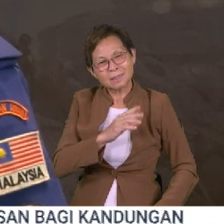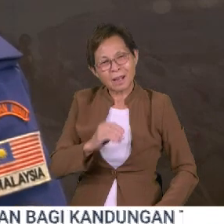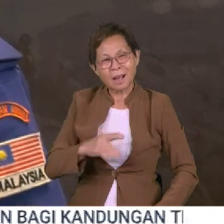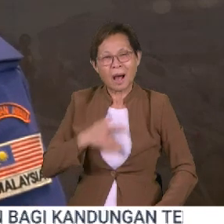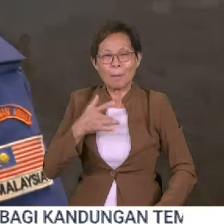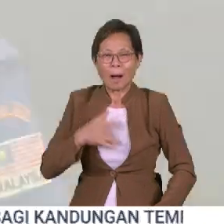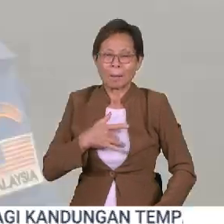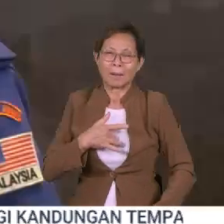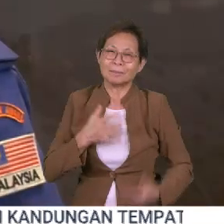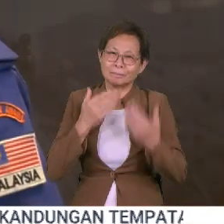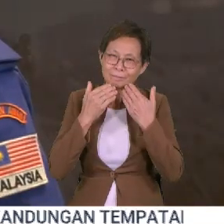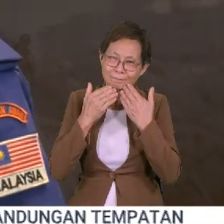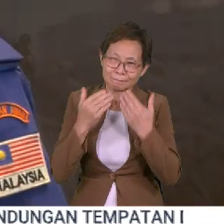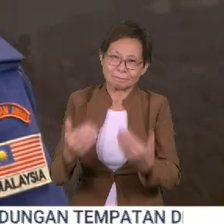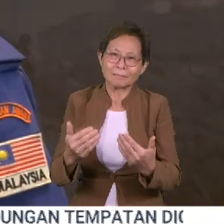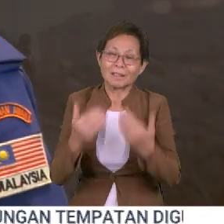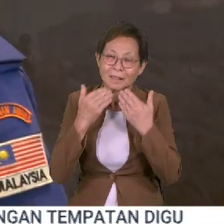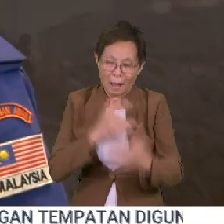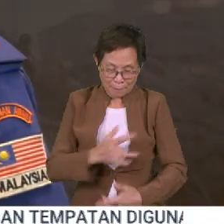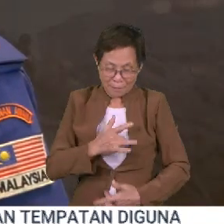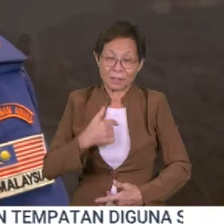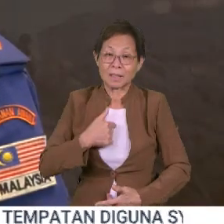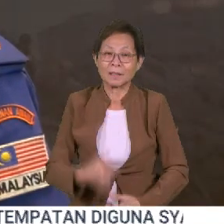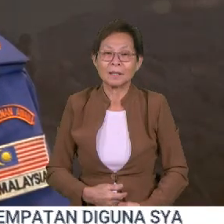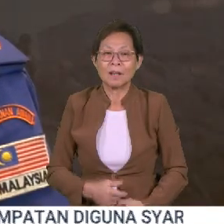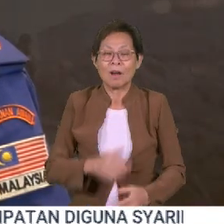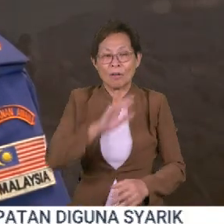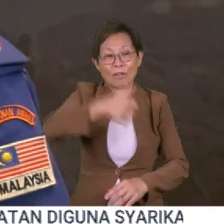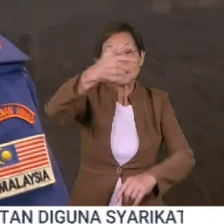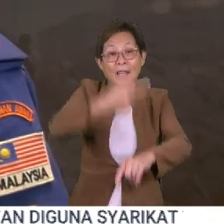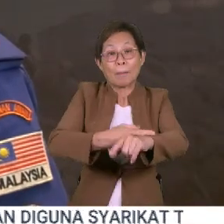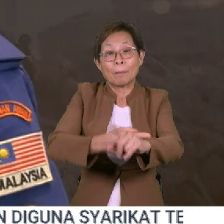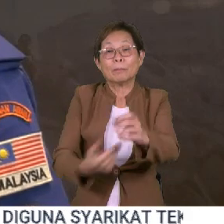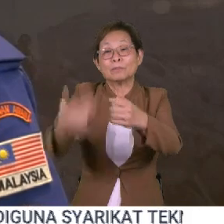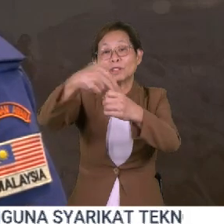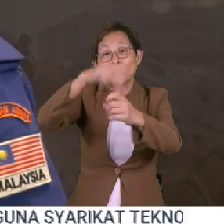rasa amat-amat dihargai. Kali pertama menyertai misi di luar negara, tapi